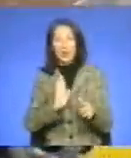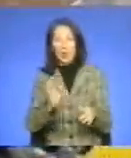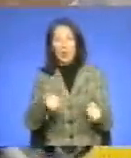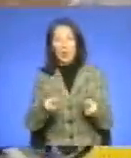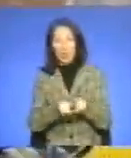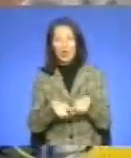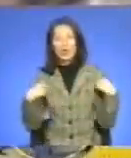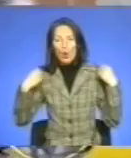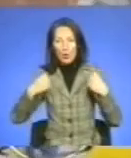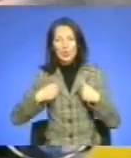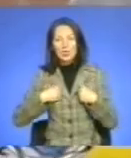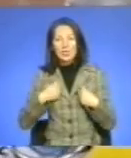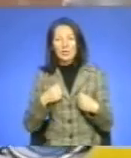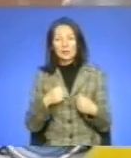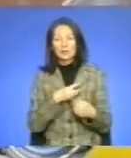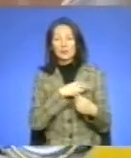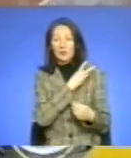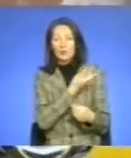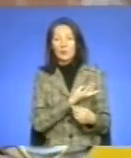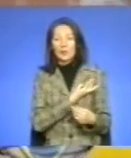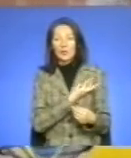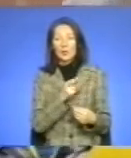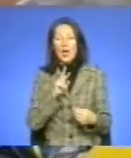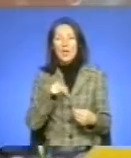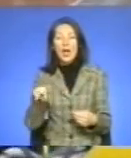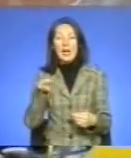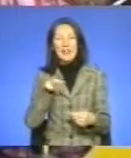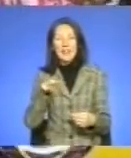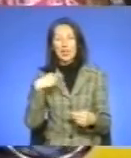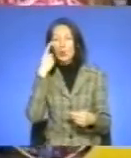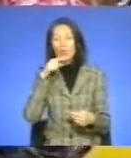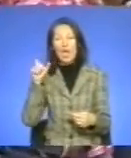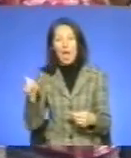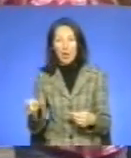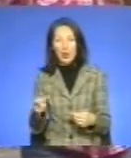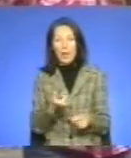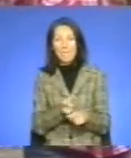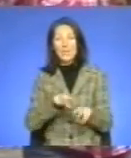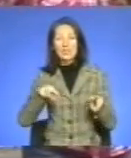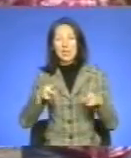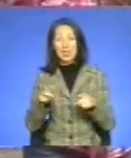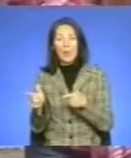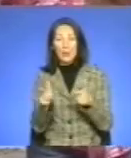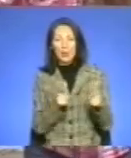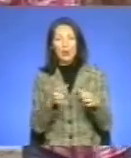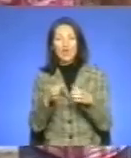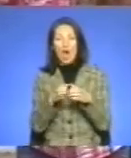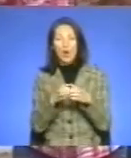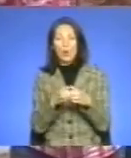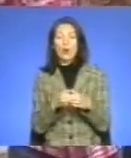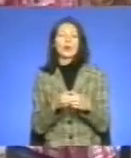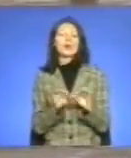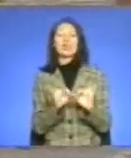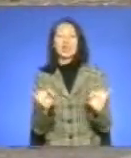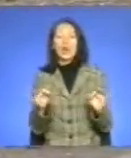стилізовано вбраними за власним вибором як літературні персонажі. Більшість танцюристів – підготовча група зразкового